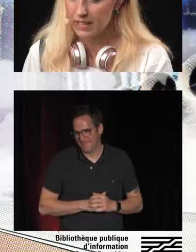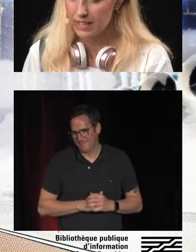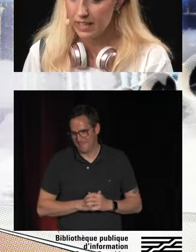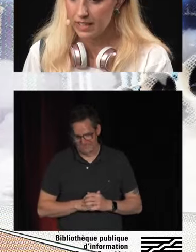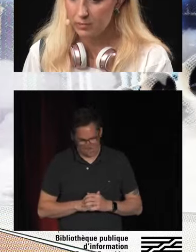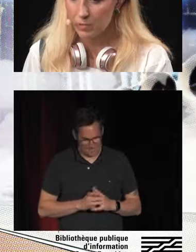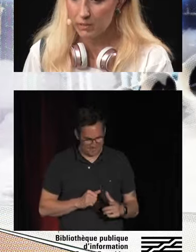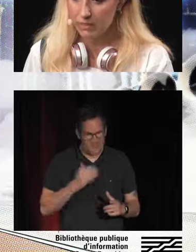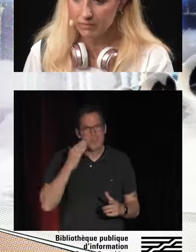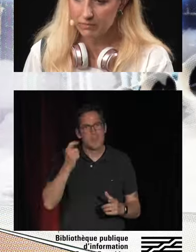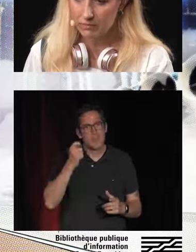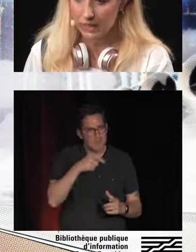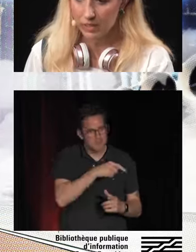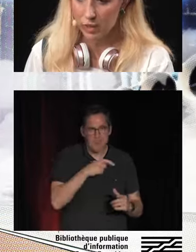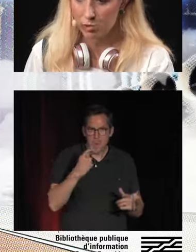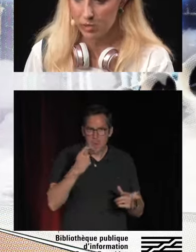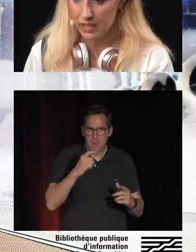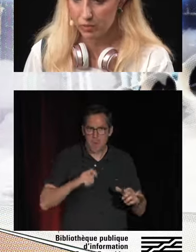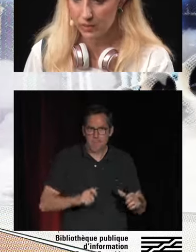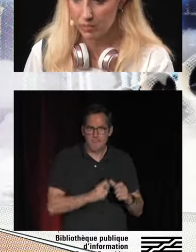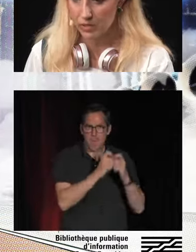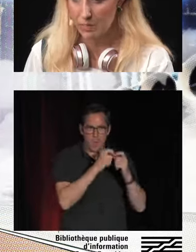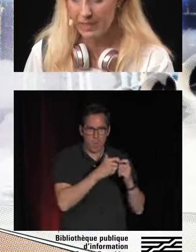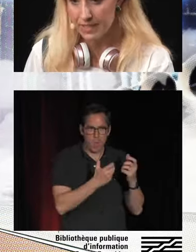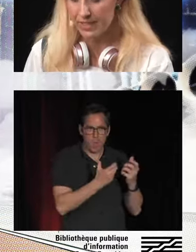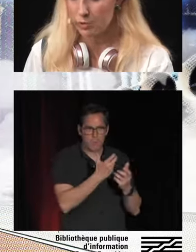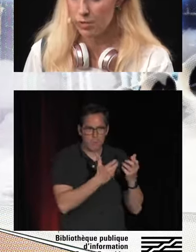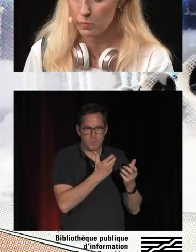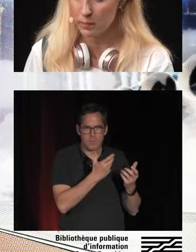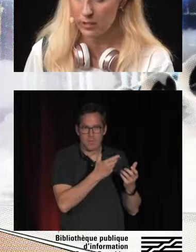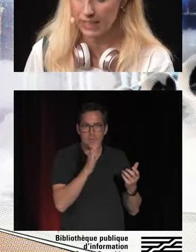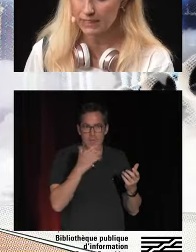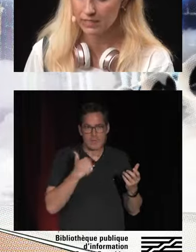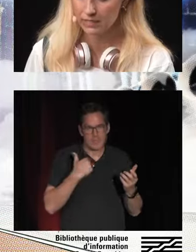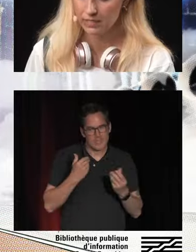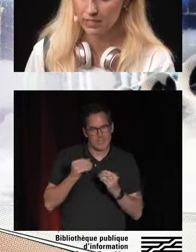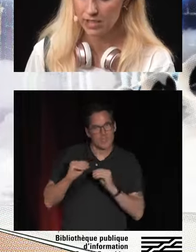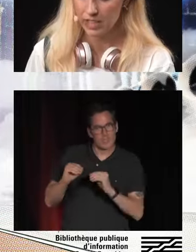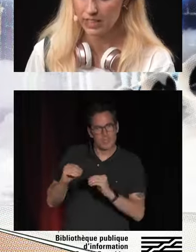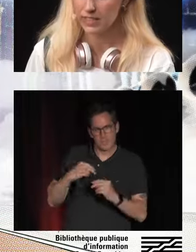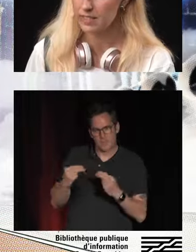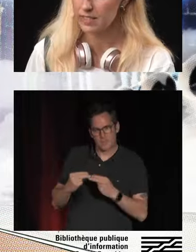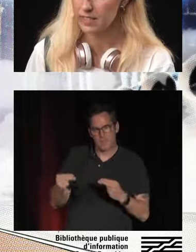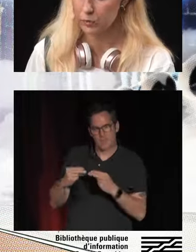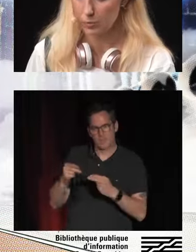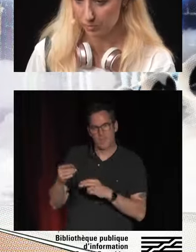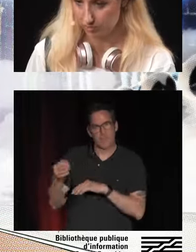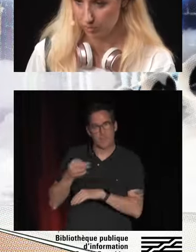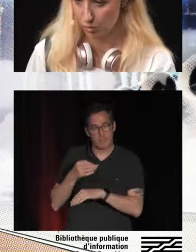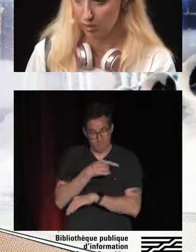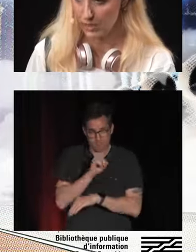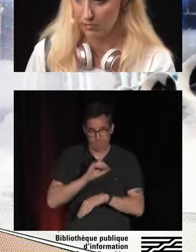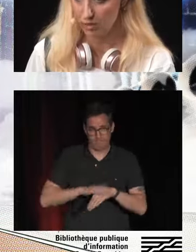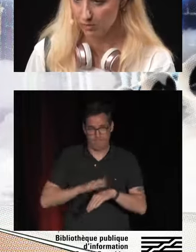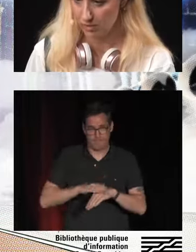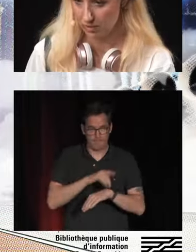Alors il paraît que c'est de la lave, normalement, mais comme je suis en train d'apprendre à ma nièce à jouer à Super Mario Kart, sachez qu'elle a décrété que c'était de la soupe.